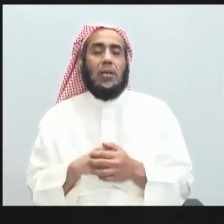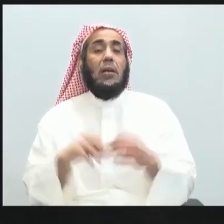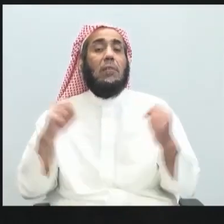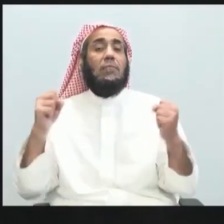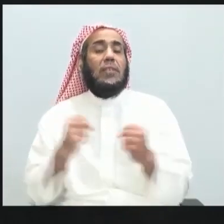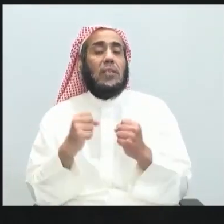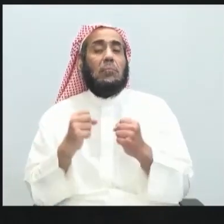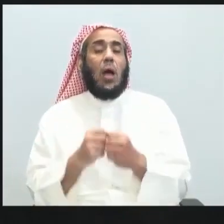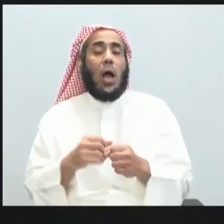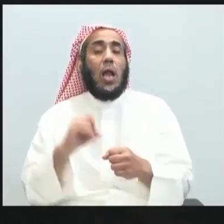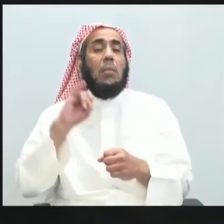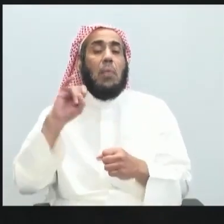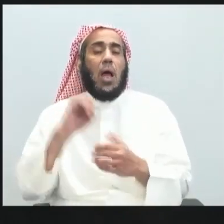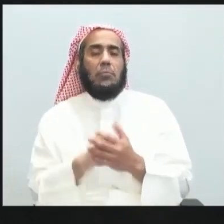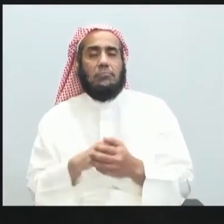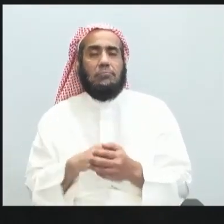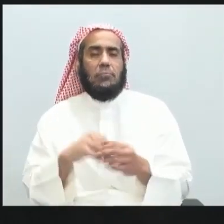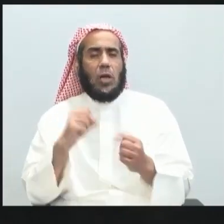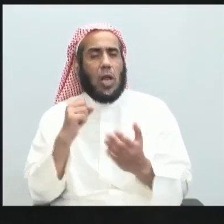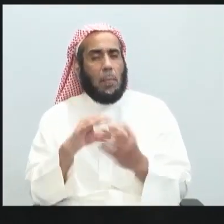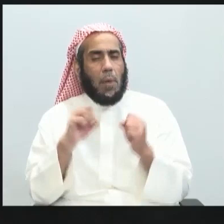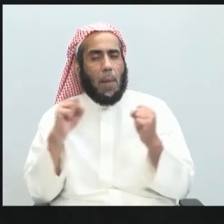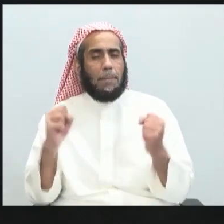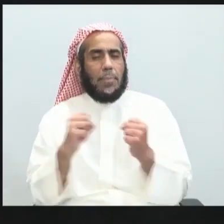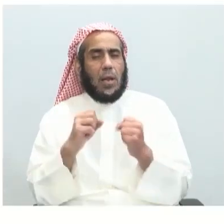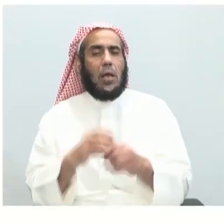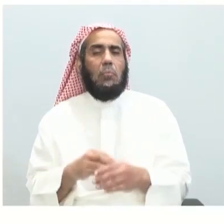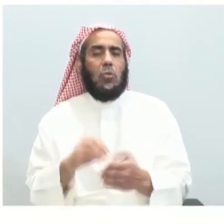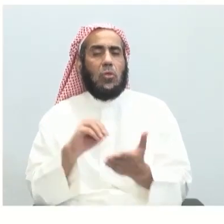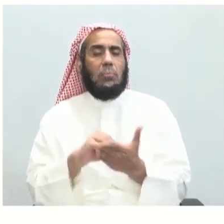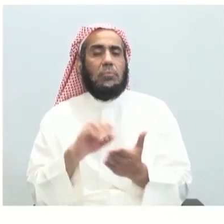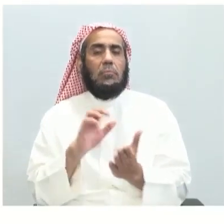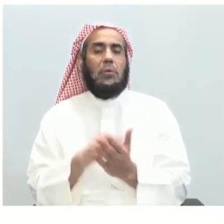التطبيق الاملائي ذكرنا في التطبيق الاملائي